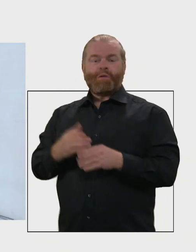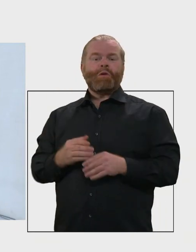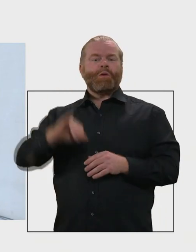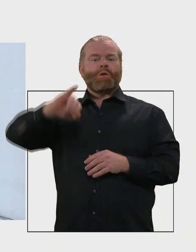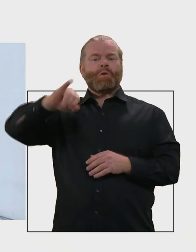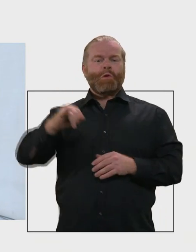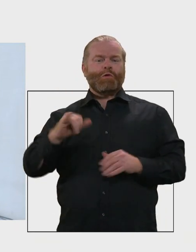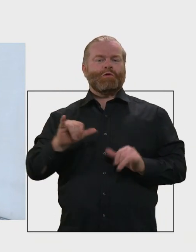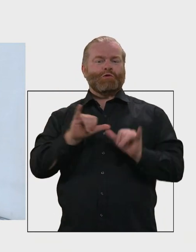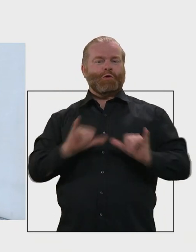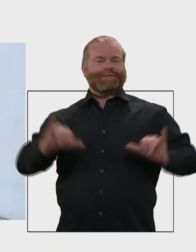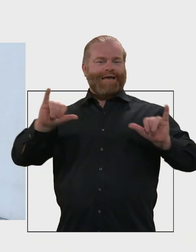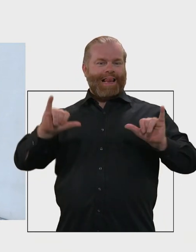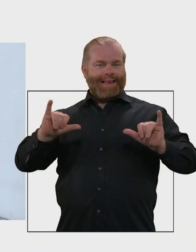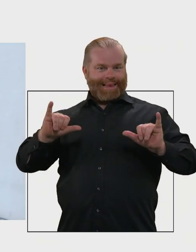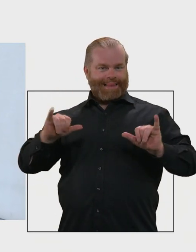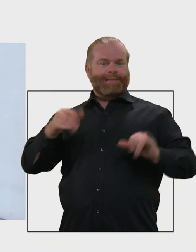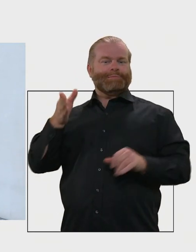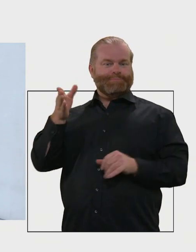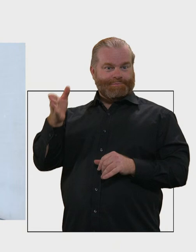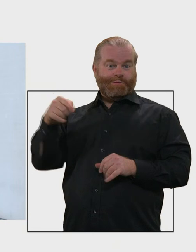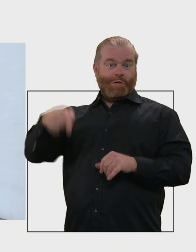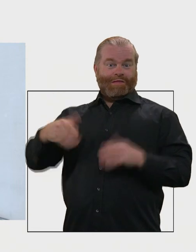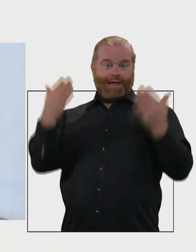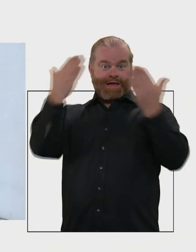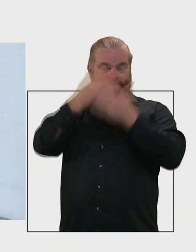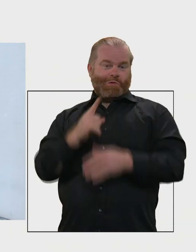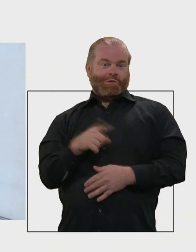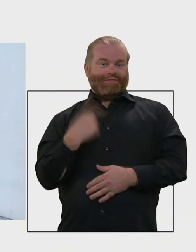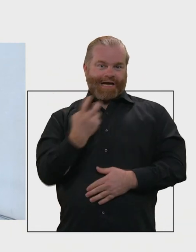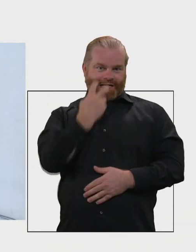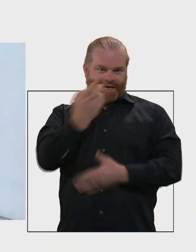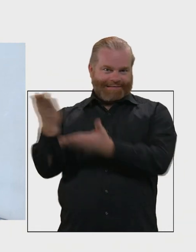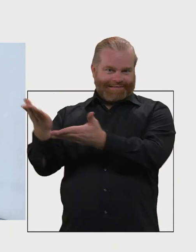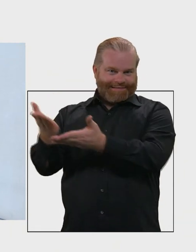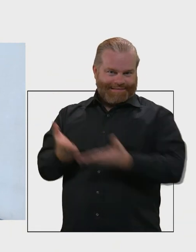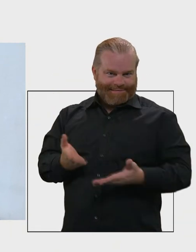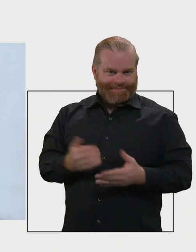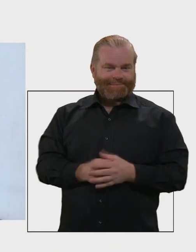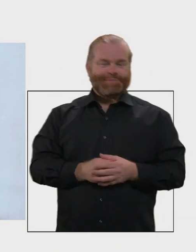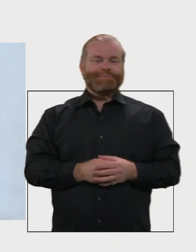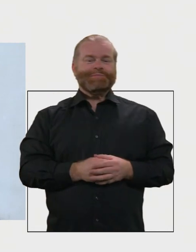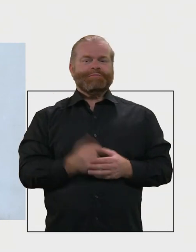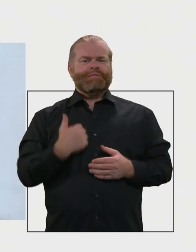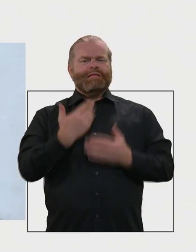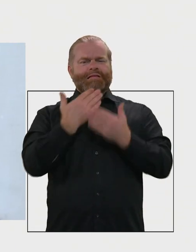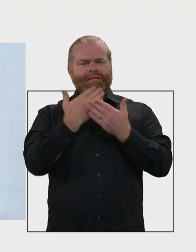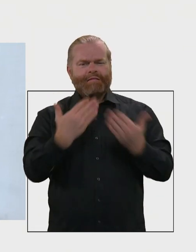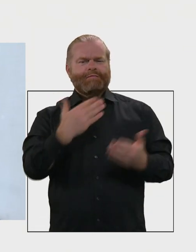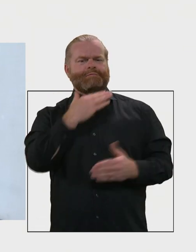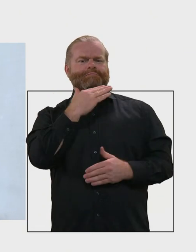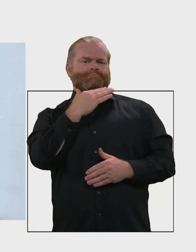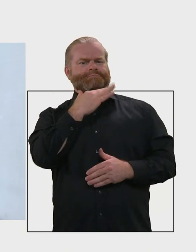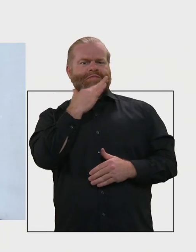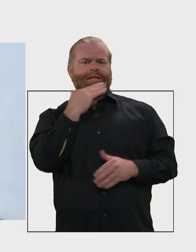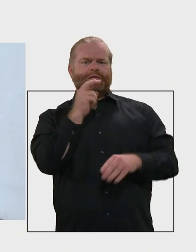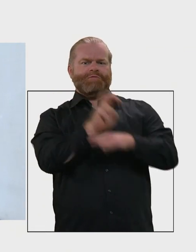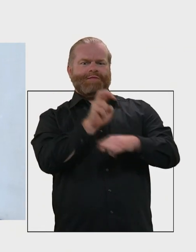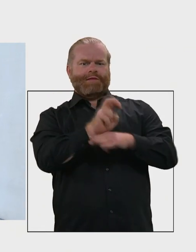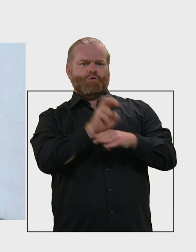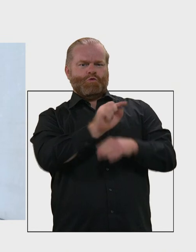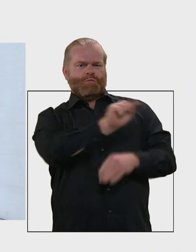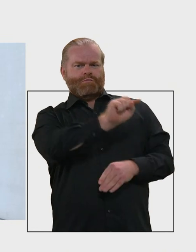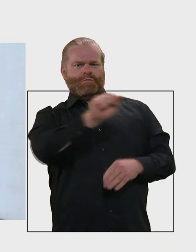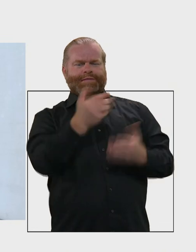Gast ist. Und ich danke auch vielen Vertretungen von Menschen mit besonderen Bedürfnissen, insbesondere